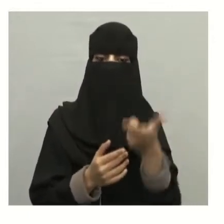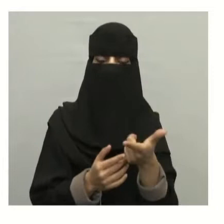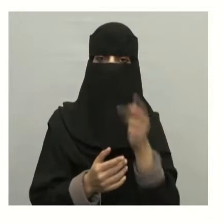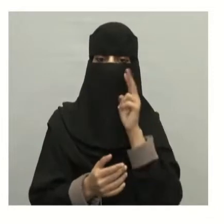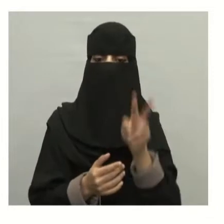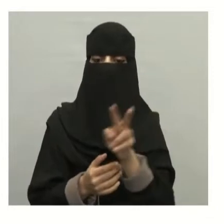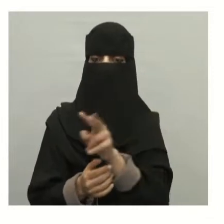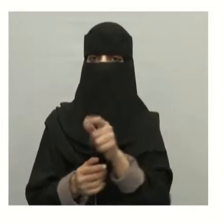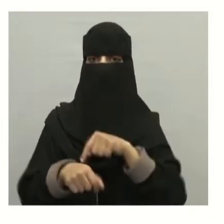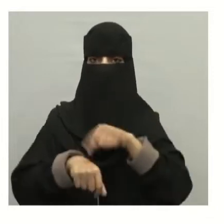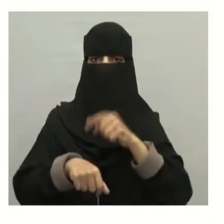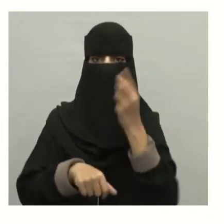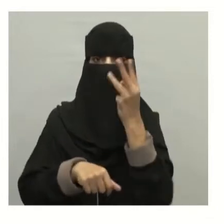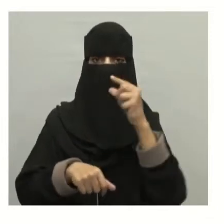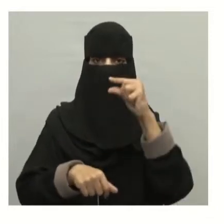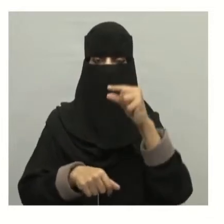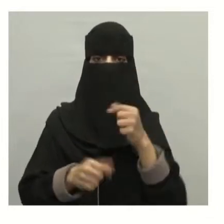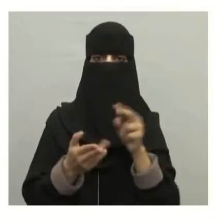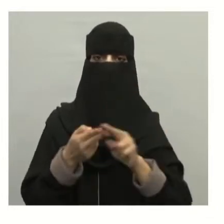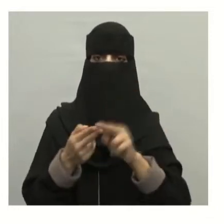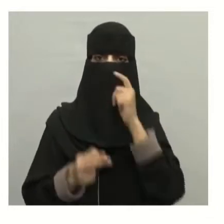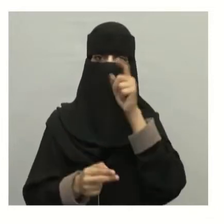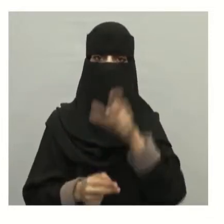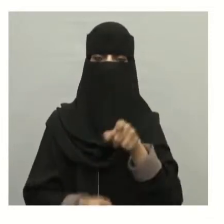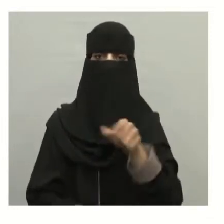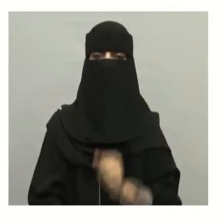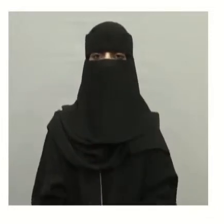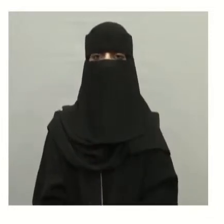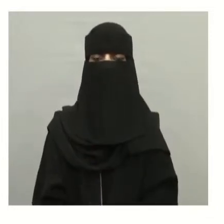لديك 3 دقائق لحل هذا النشاط.